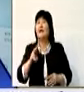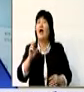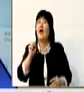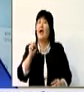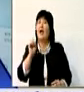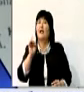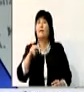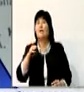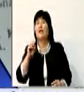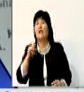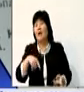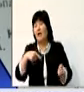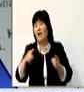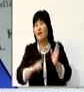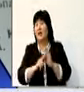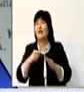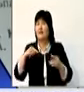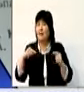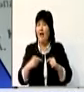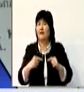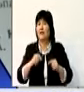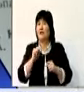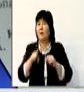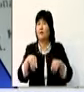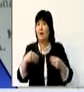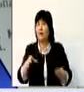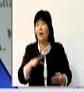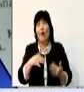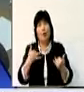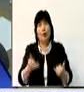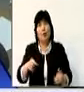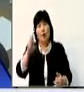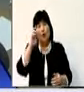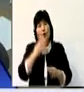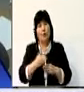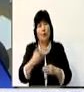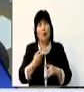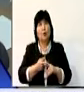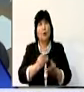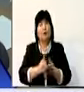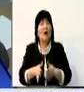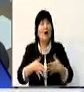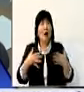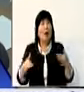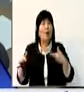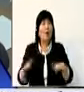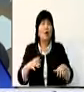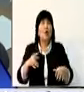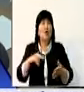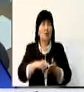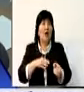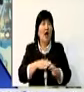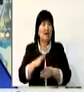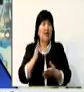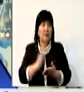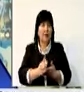жұмыстарын бастау керек деп нақты тапсырма берген болатын. Бүгінде үкімет тарапынан осы бағытта ауқымды шаралар жүзеге асырылып